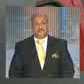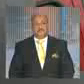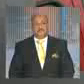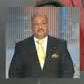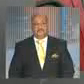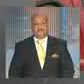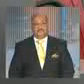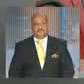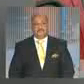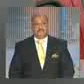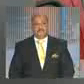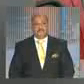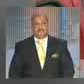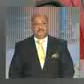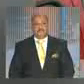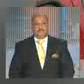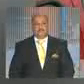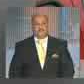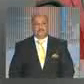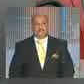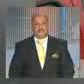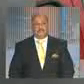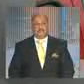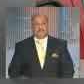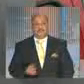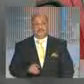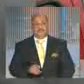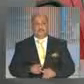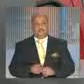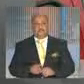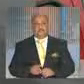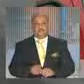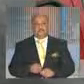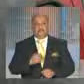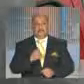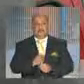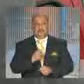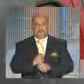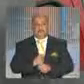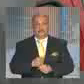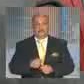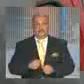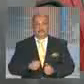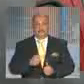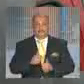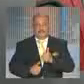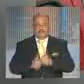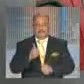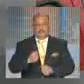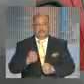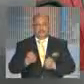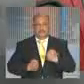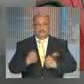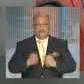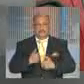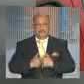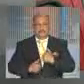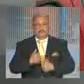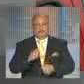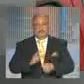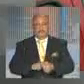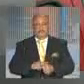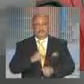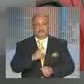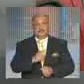الإدارة إلى تدعيم معناها العلاقة مع المواطن والقرب أكثر وأكثر مع المواطن وتقديم خدمات خدماتها في أحسن الظروف، وهذا يسعدنا